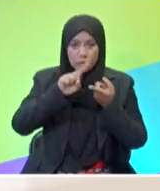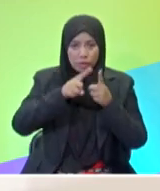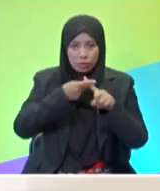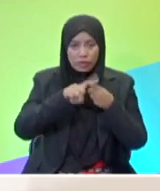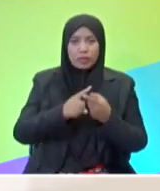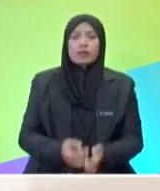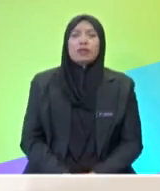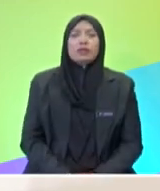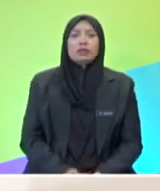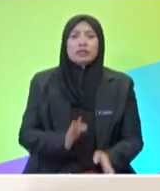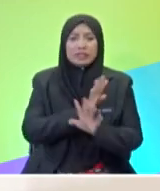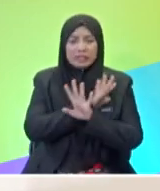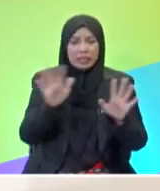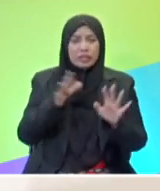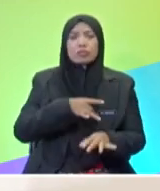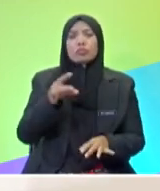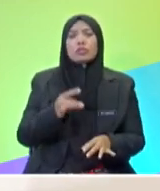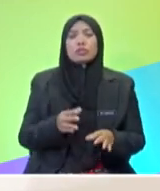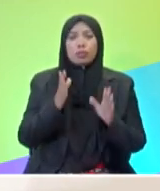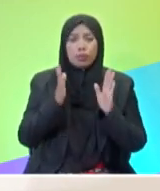Tak nak. Arif tak suka orang yang busuk ke?